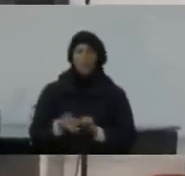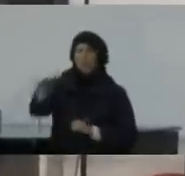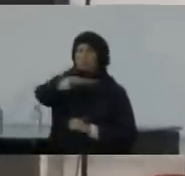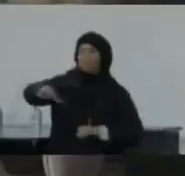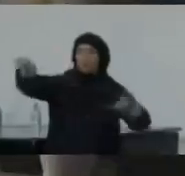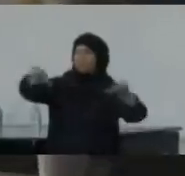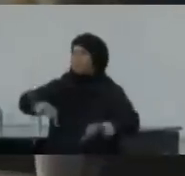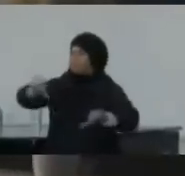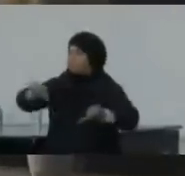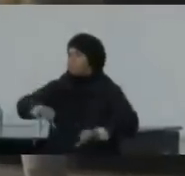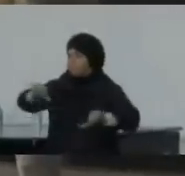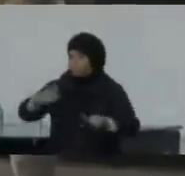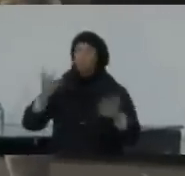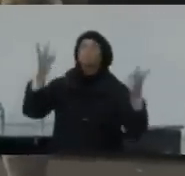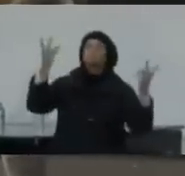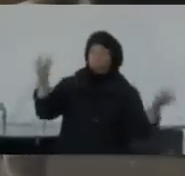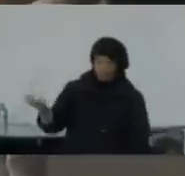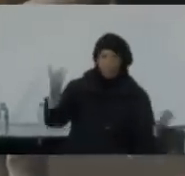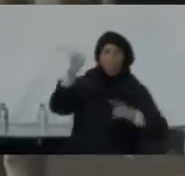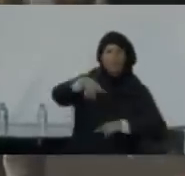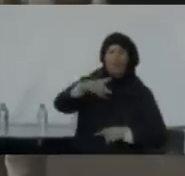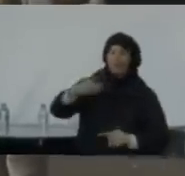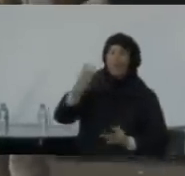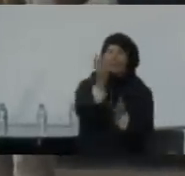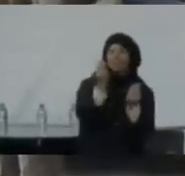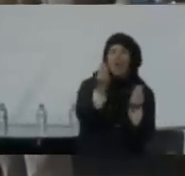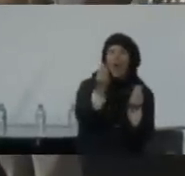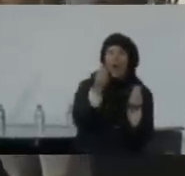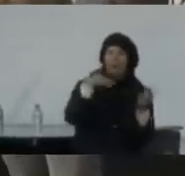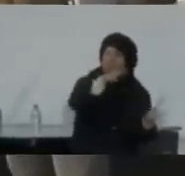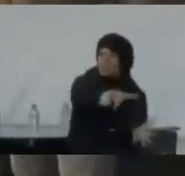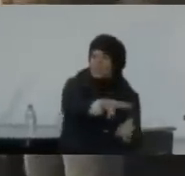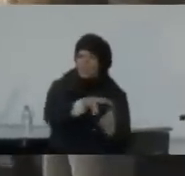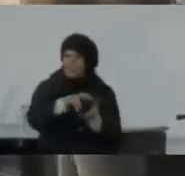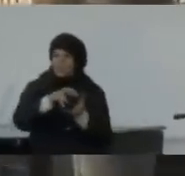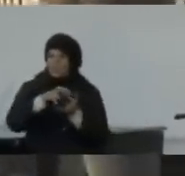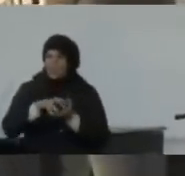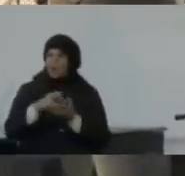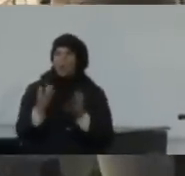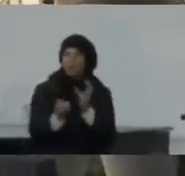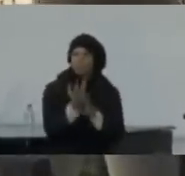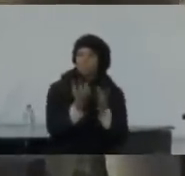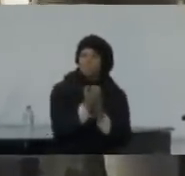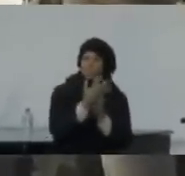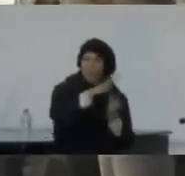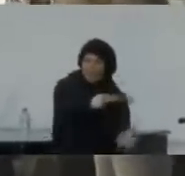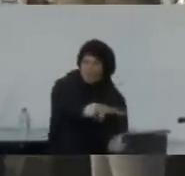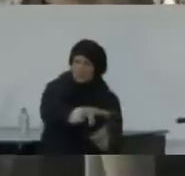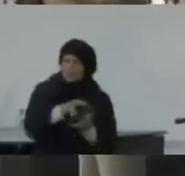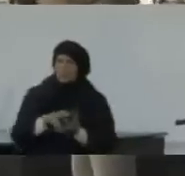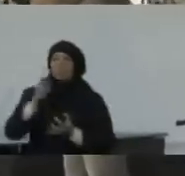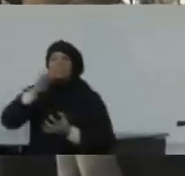Noi gli toglieremo i soldi, toglieremo la loro linfa, andranno, se vorranno fare politica faranno come